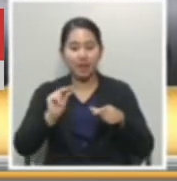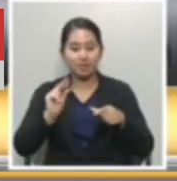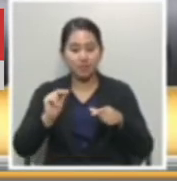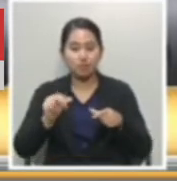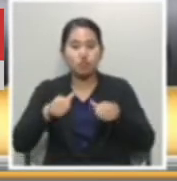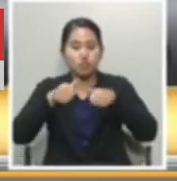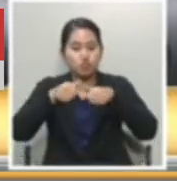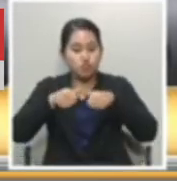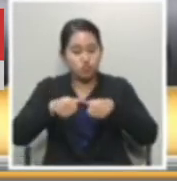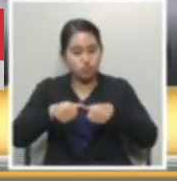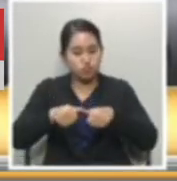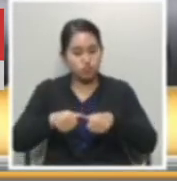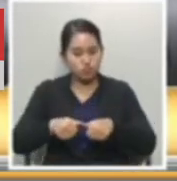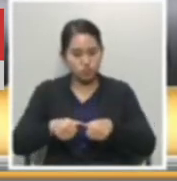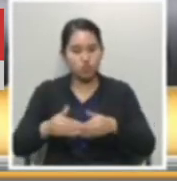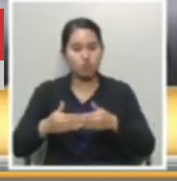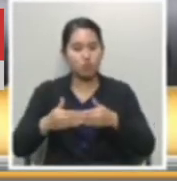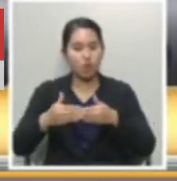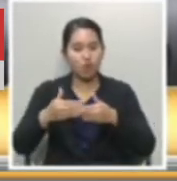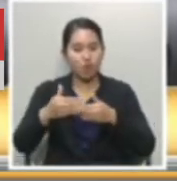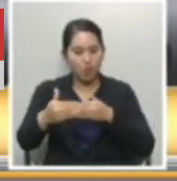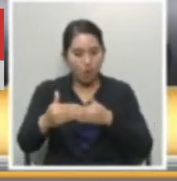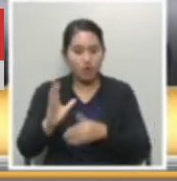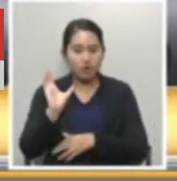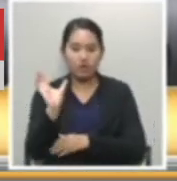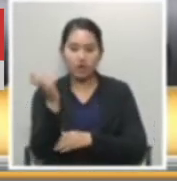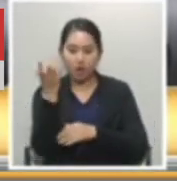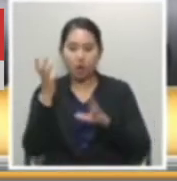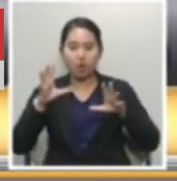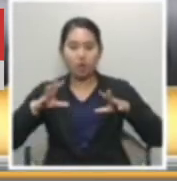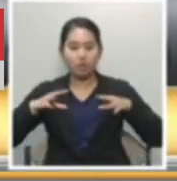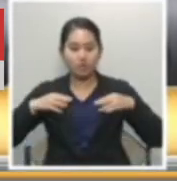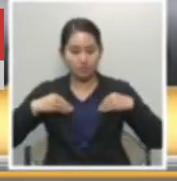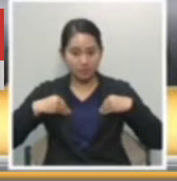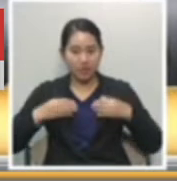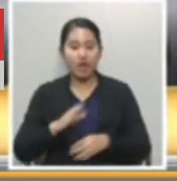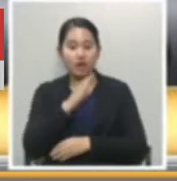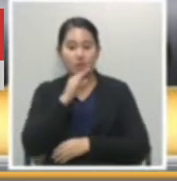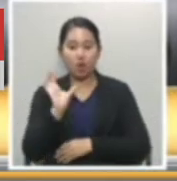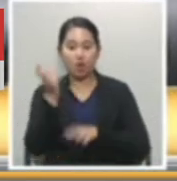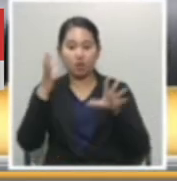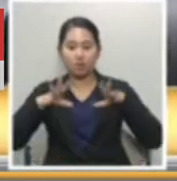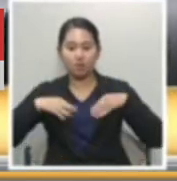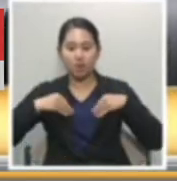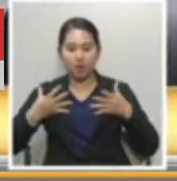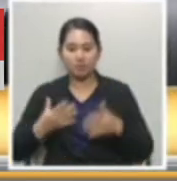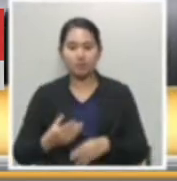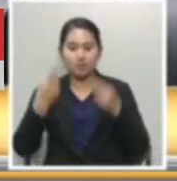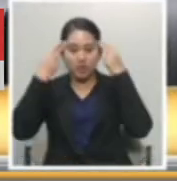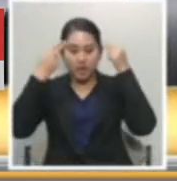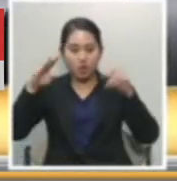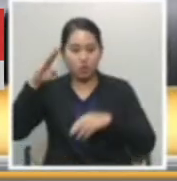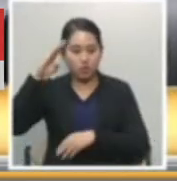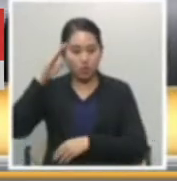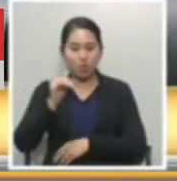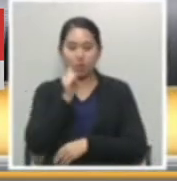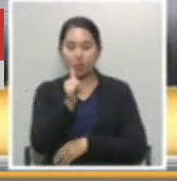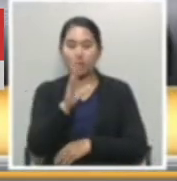ก็ที่สำคัญทั่วโลกยอมรับนะครับถ้าทั่วโลกไม่ยอมรับท่านนายกรัฐมนตรีพลเอกประยุทธ์ไม่เอาไปพูดที่ UN นะครับ